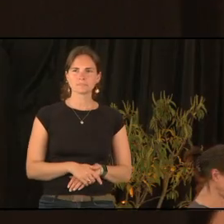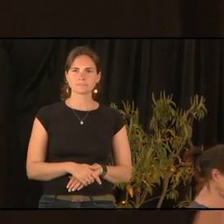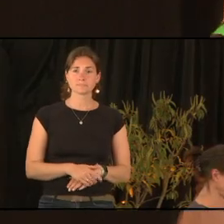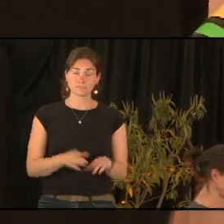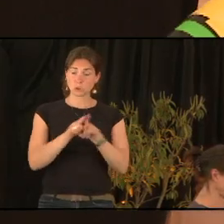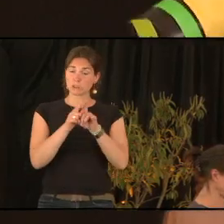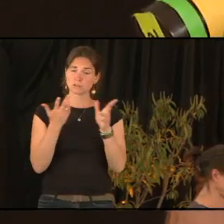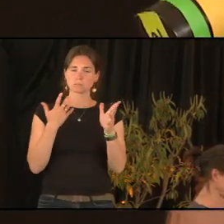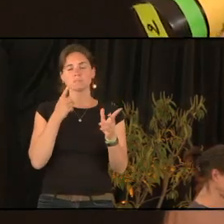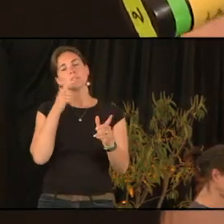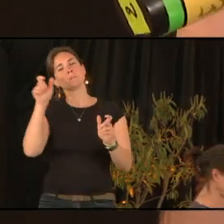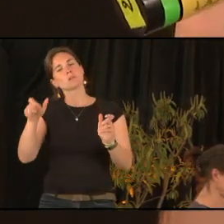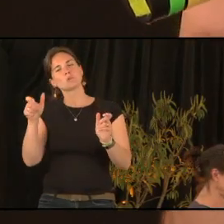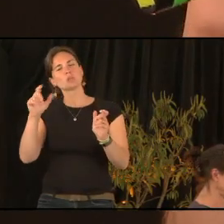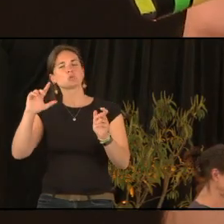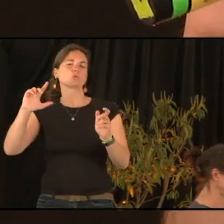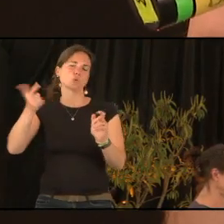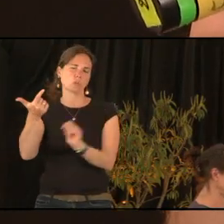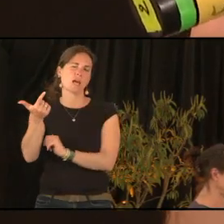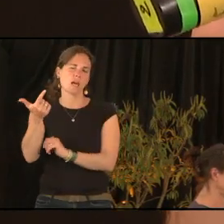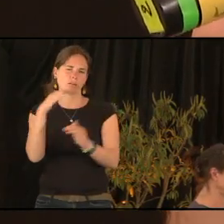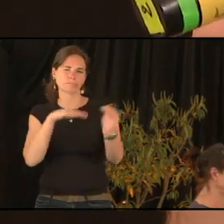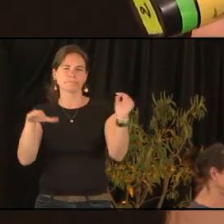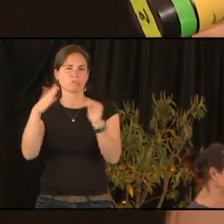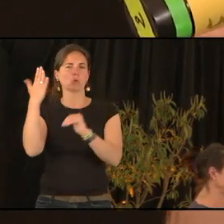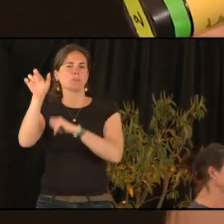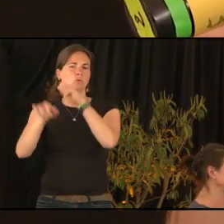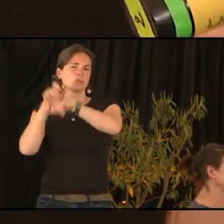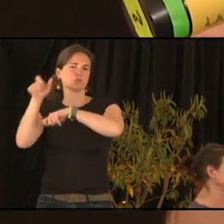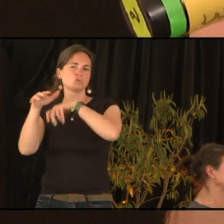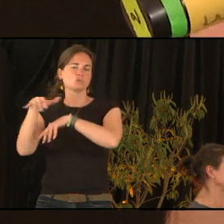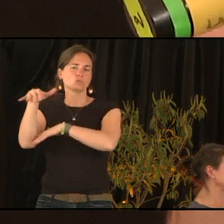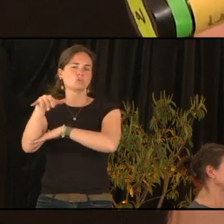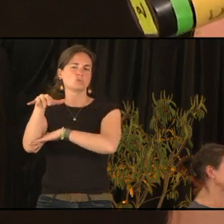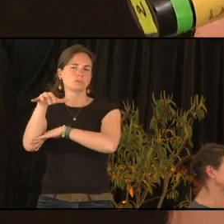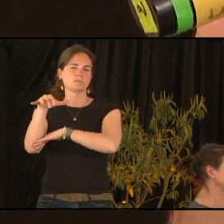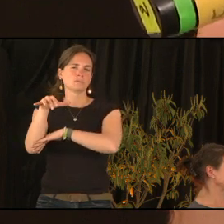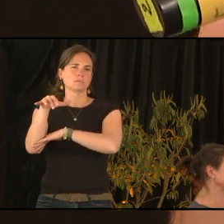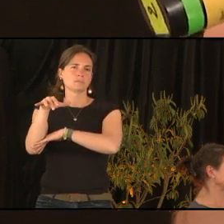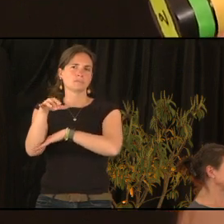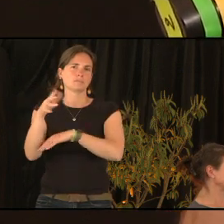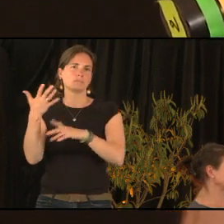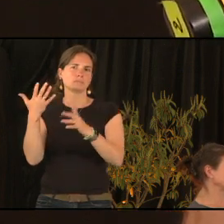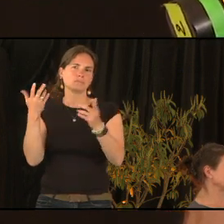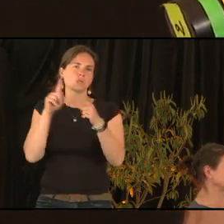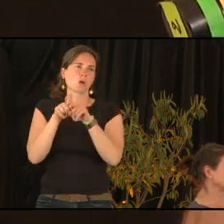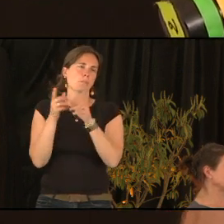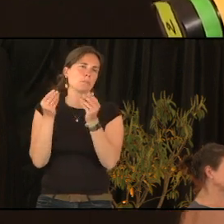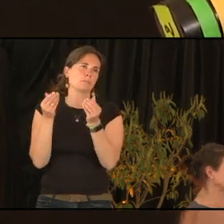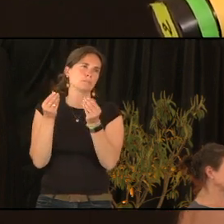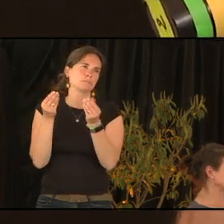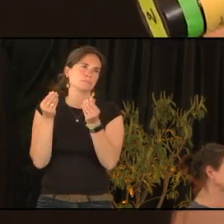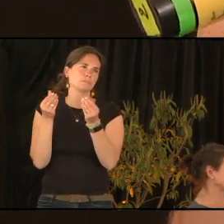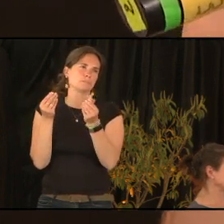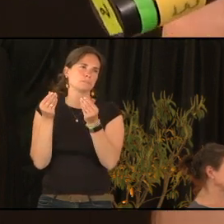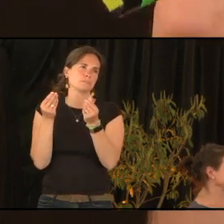dépossédés, Jérémy. Oui, oui. Donc, en fait, moi aussi,